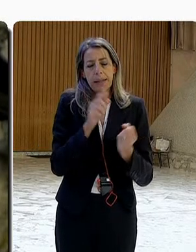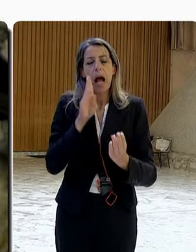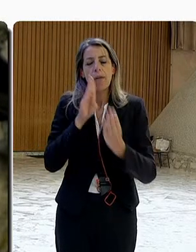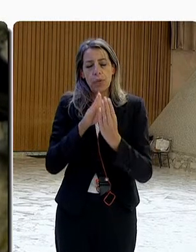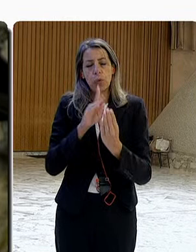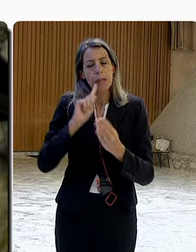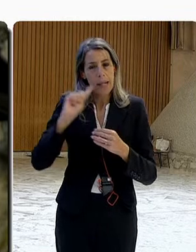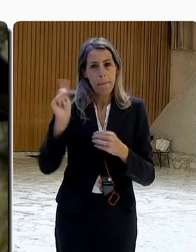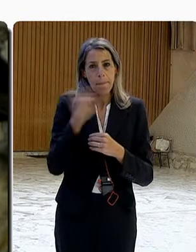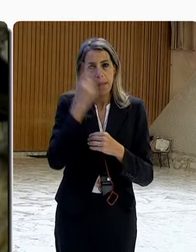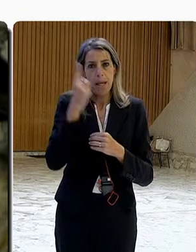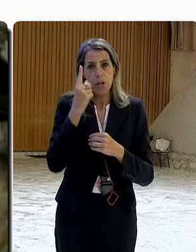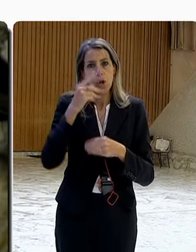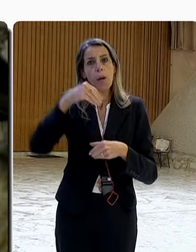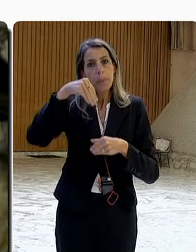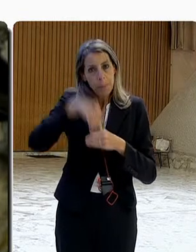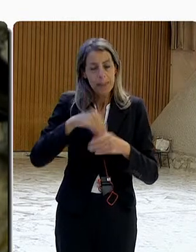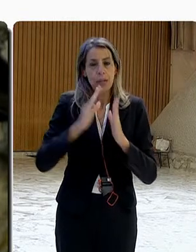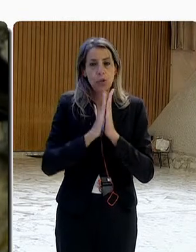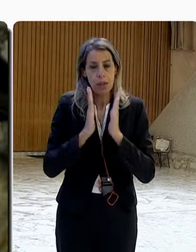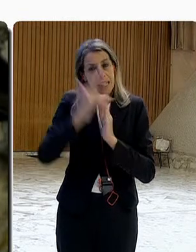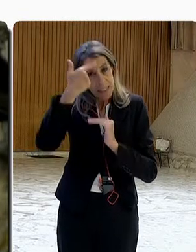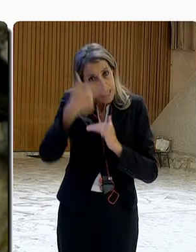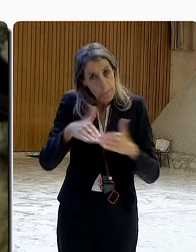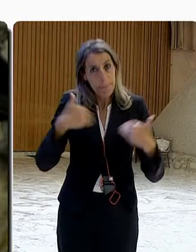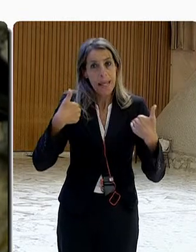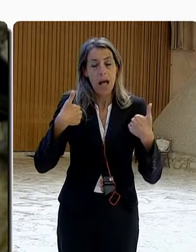decisione all'interno della Chiesa.